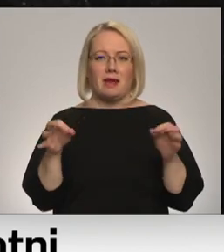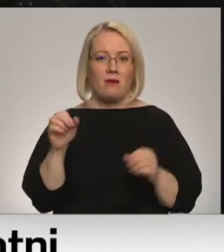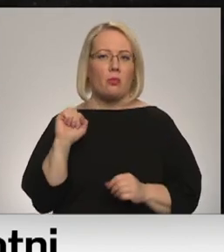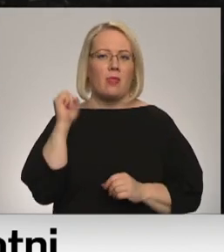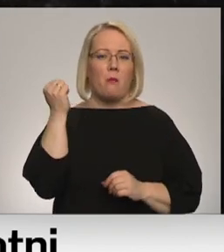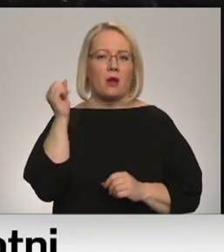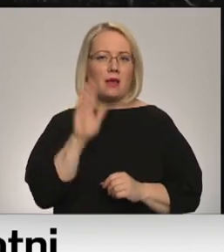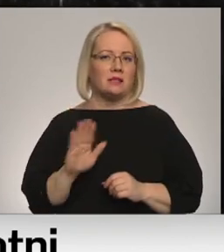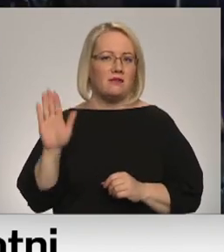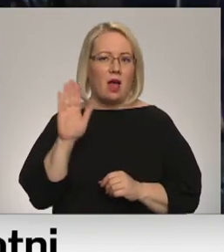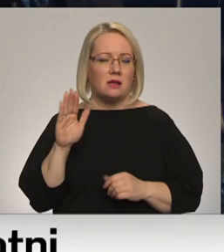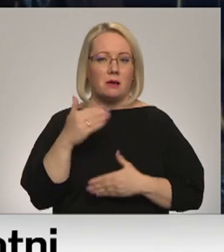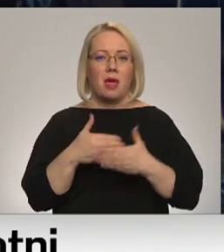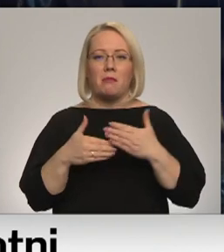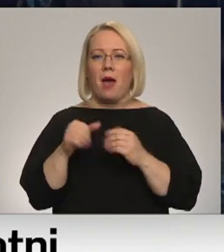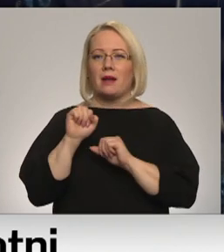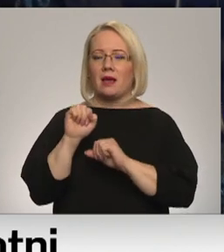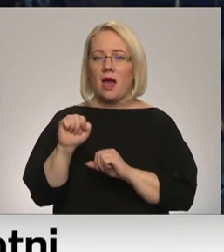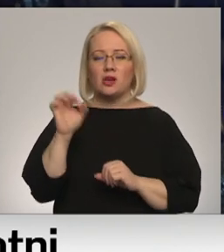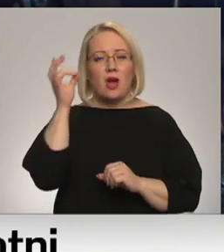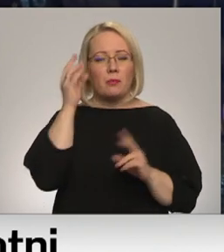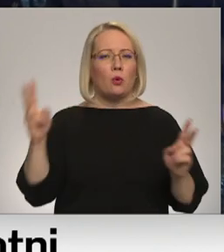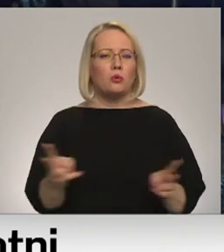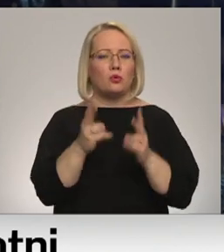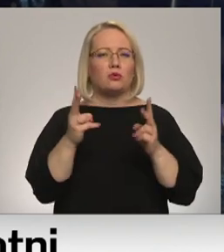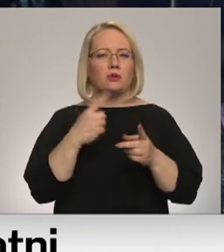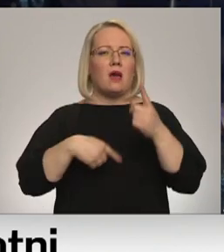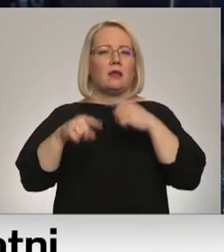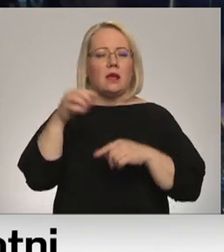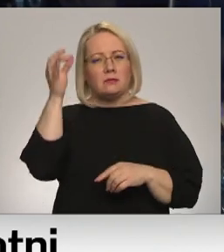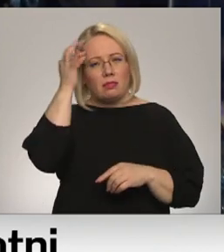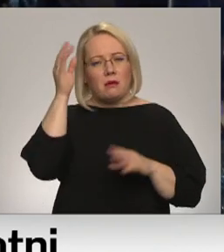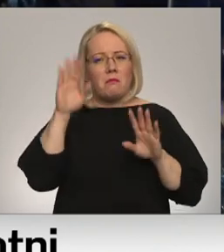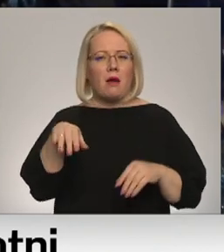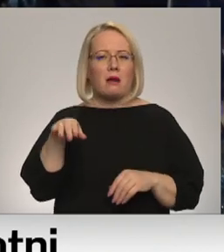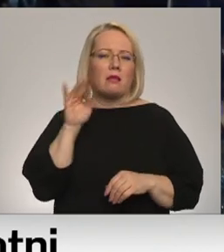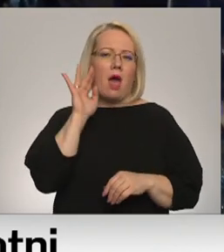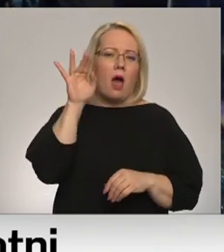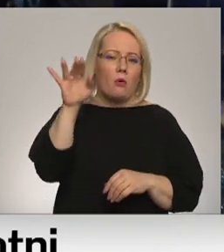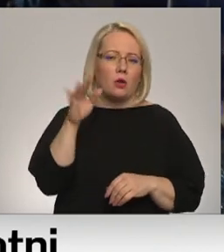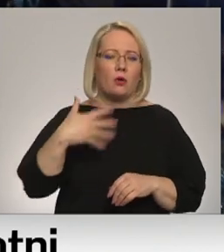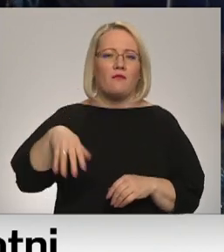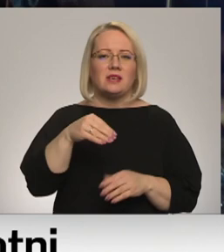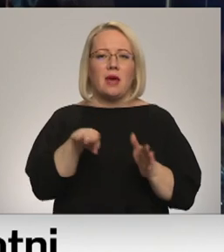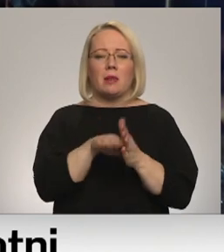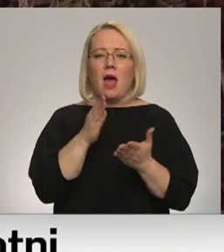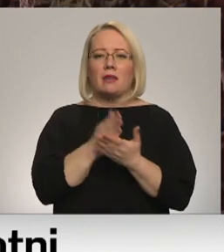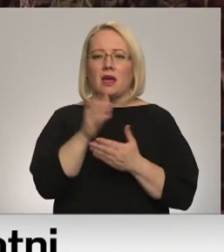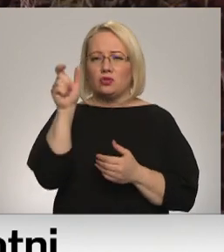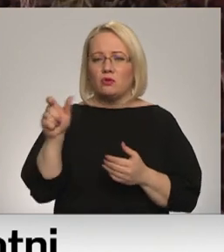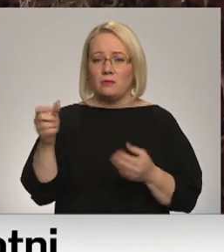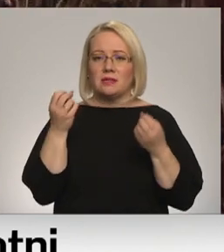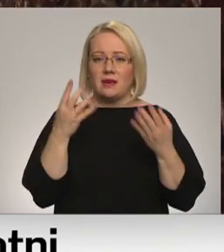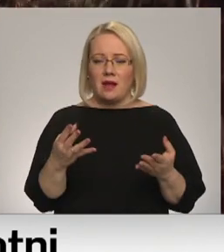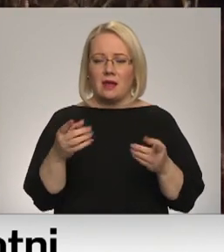demokrātiska valsts, bet barikāžu atmiņu uguns, kurs uzjundīja domas par nākotni. Un visiem klātesošiem ir skaidrs, ka tikpat